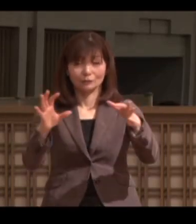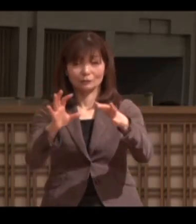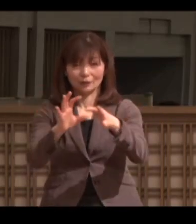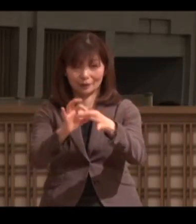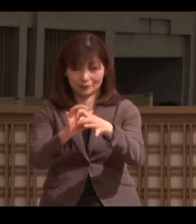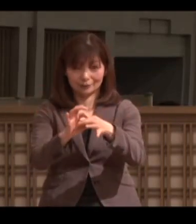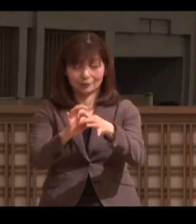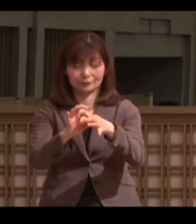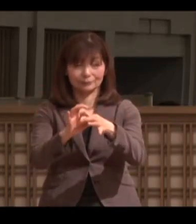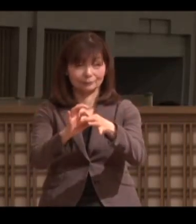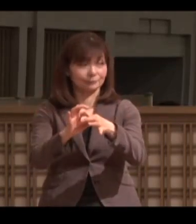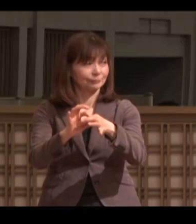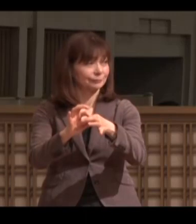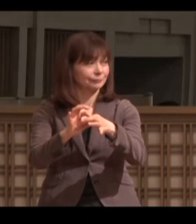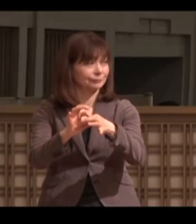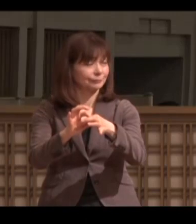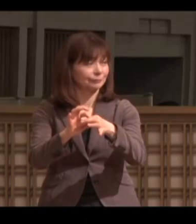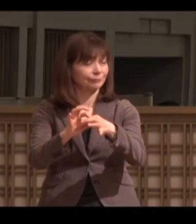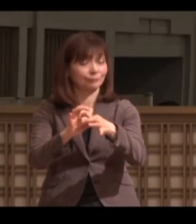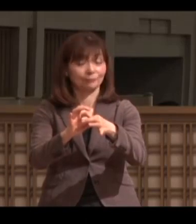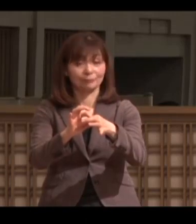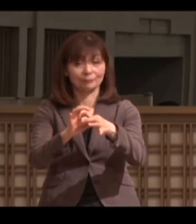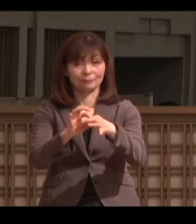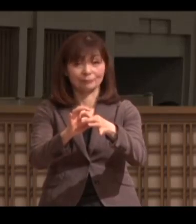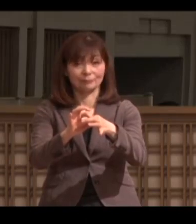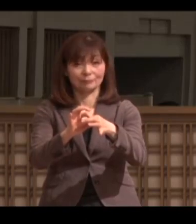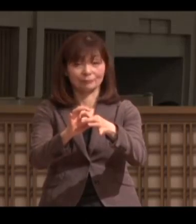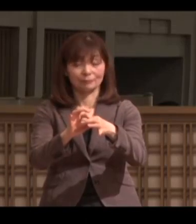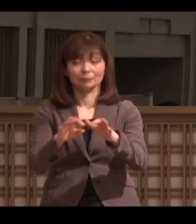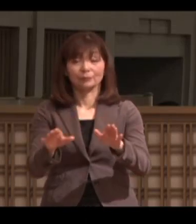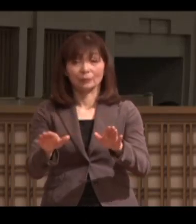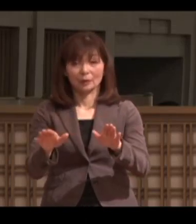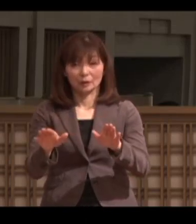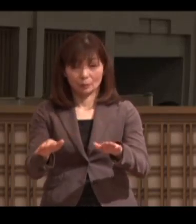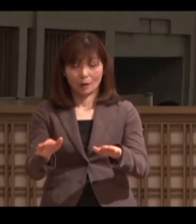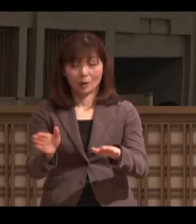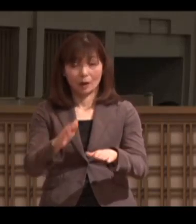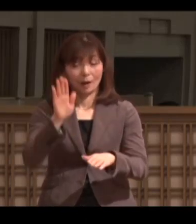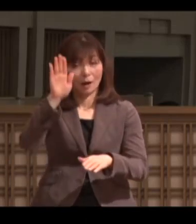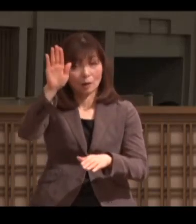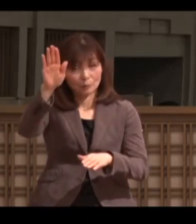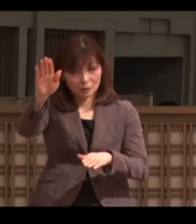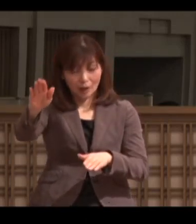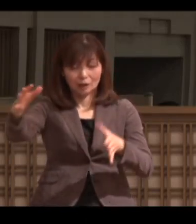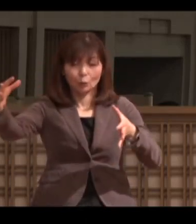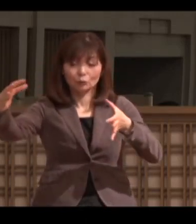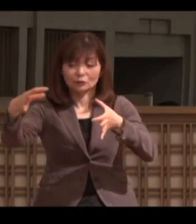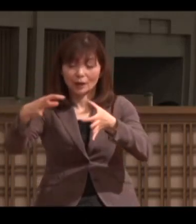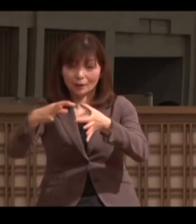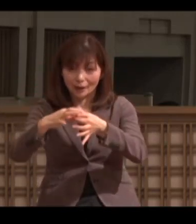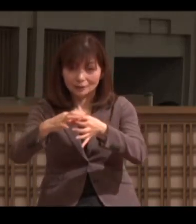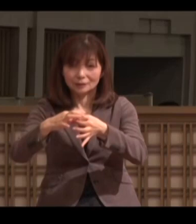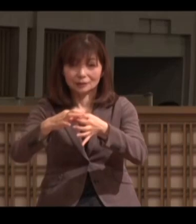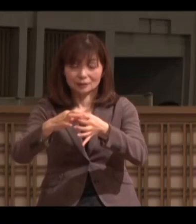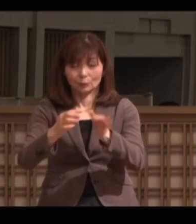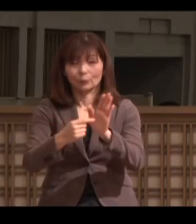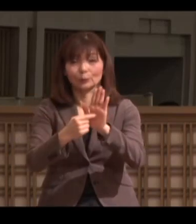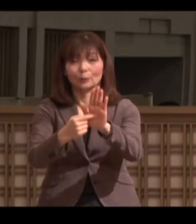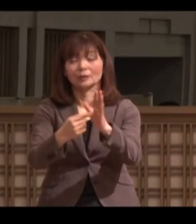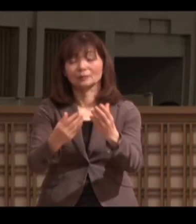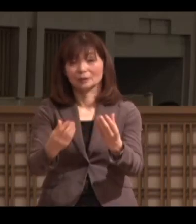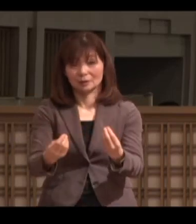てと現在から未来への繋がりを表現しています